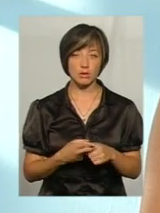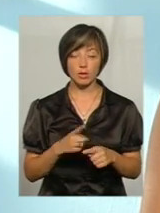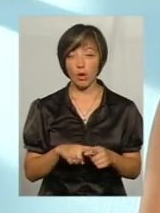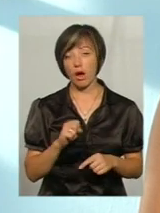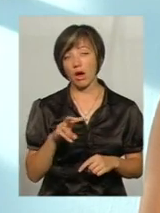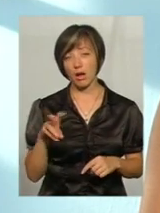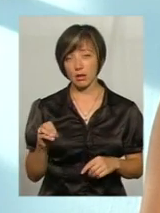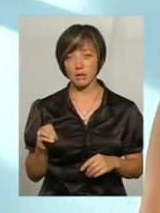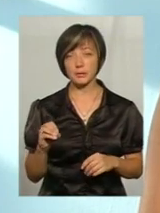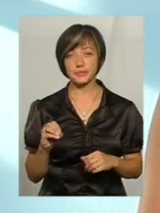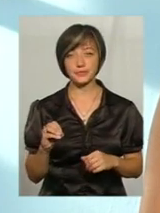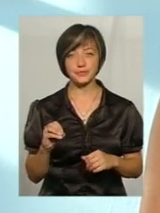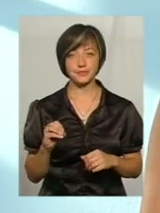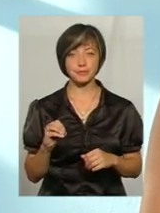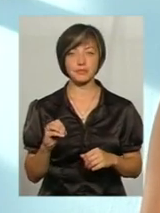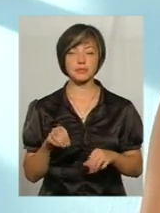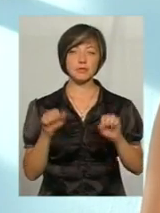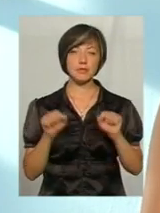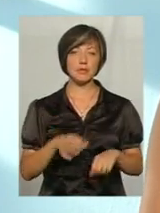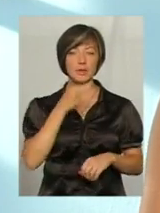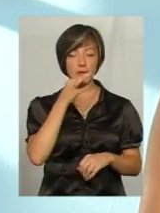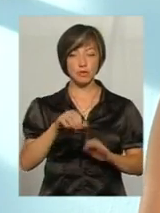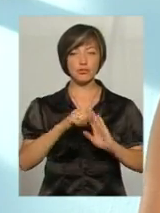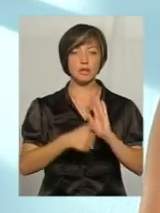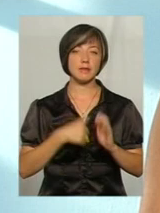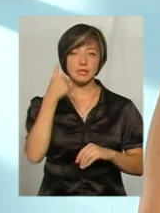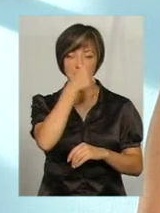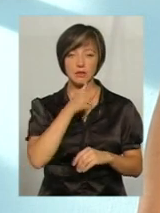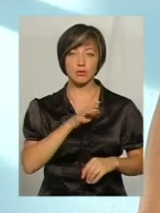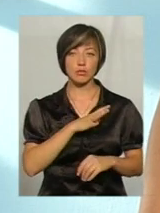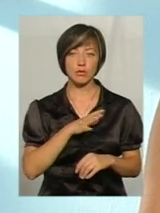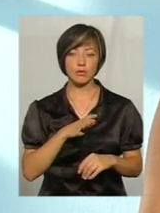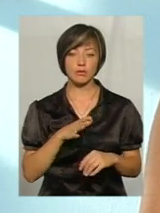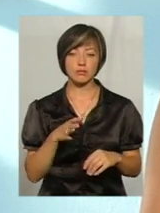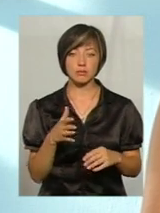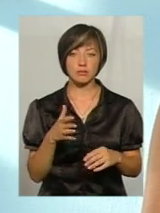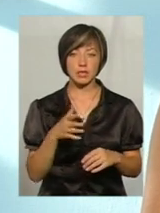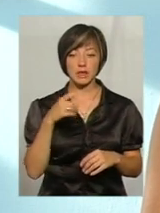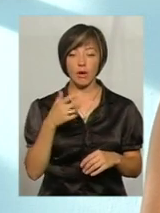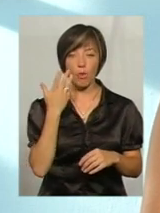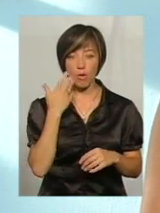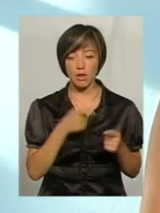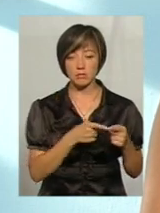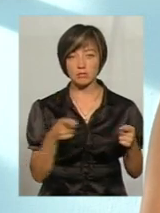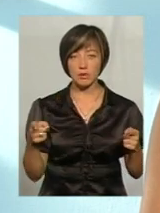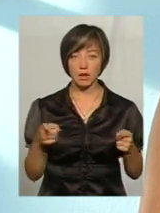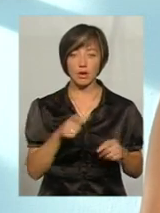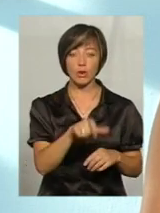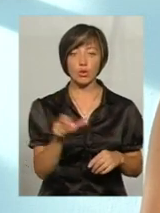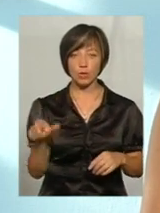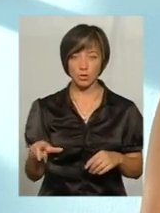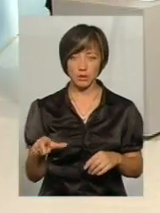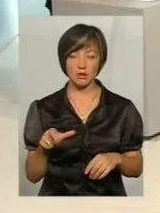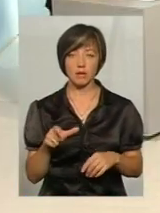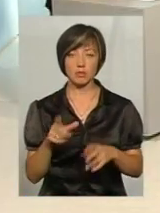Ось, але, в принципі, от можна сказати, що 16-й рік це був такий, якби, визначальний рік, коли дійсно от у нас люди... Це